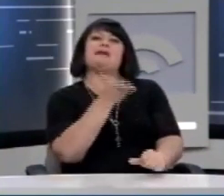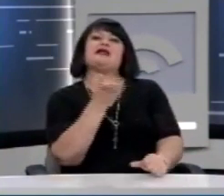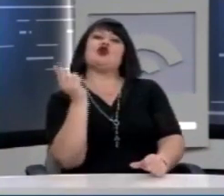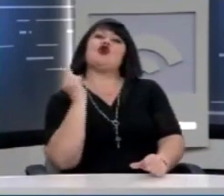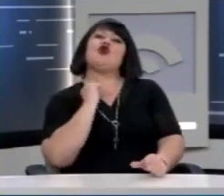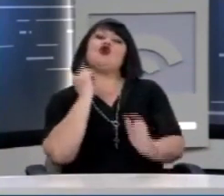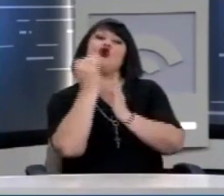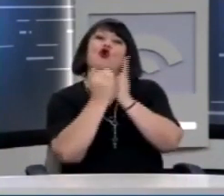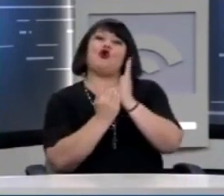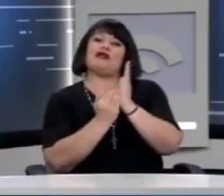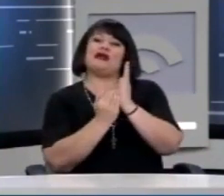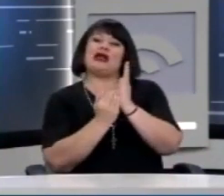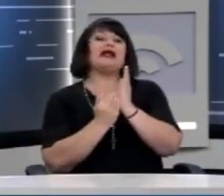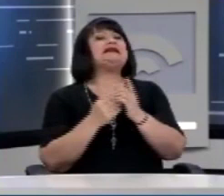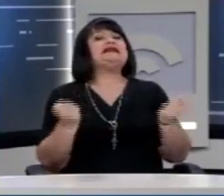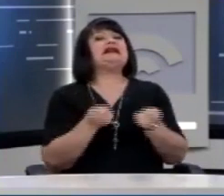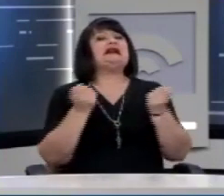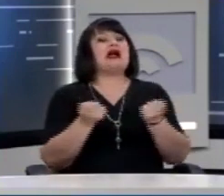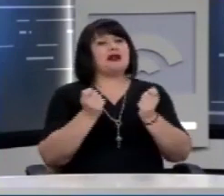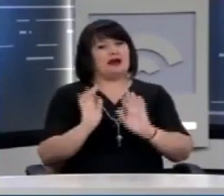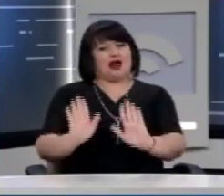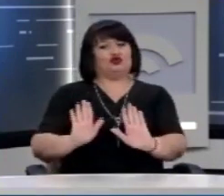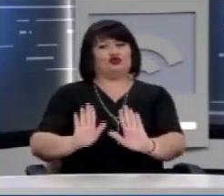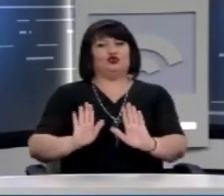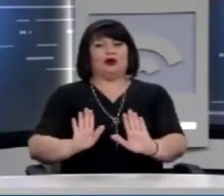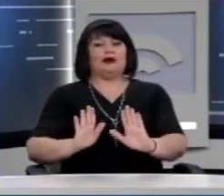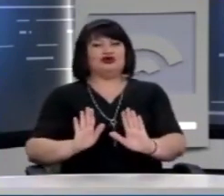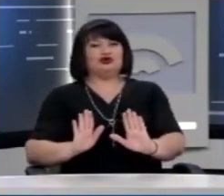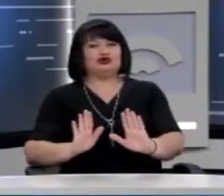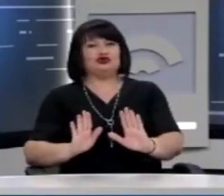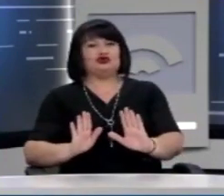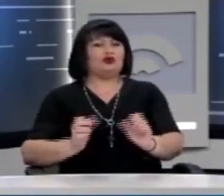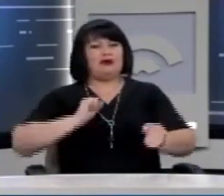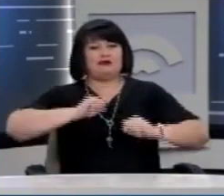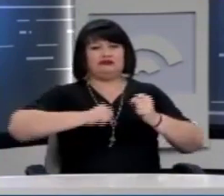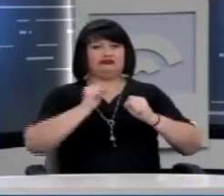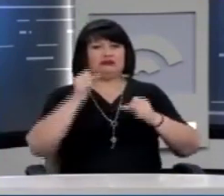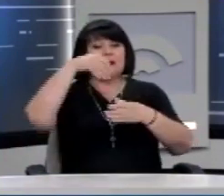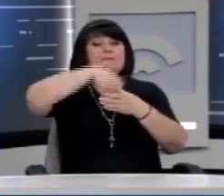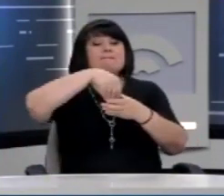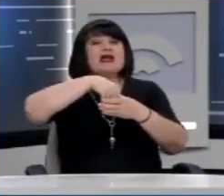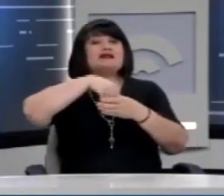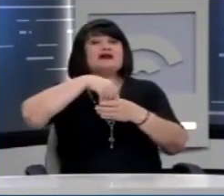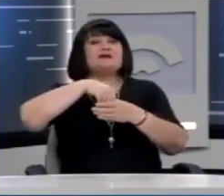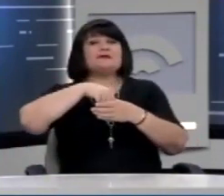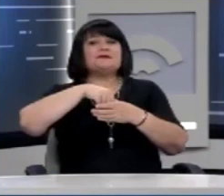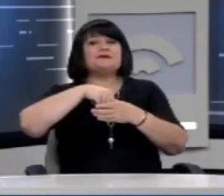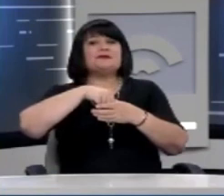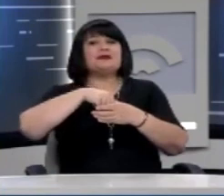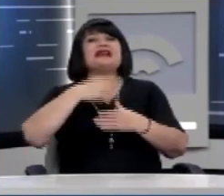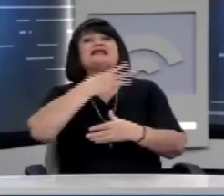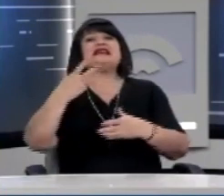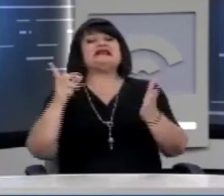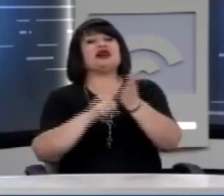κώδικα αφήνει στο απειρόβλητο το βασικό αντιδραστικό του περιεχόμενο που νομοθέτησε η